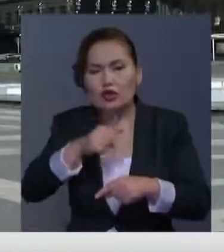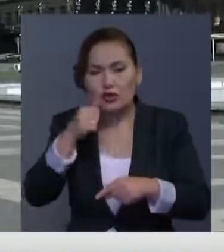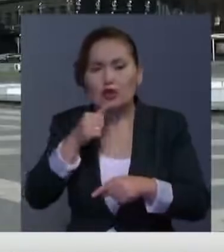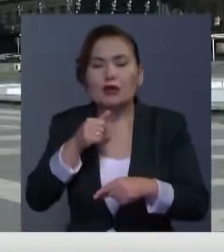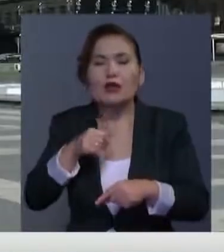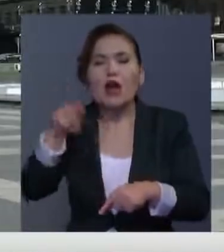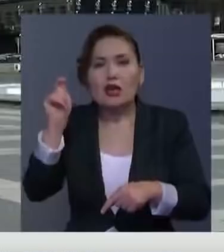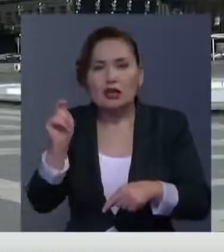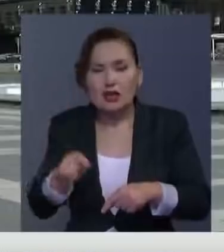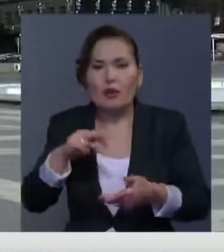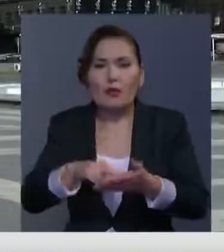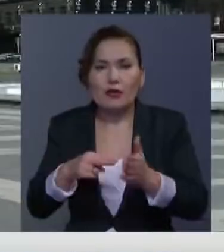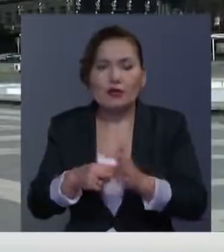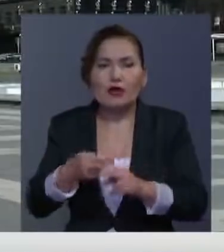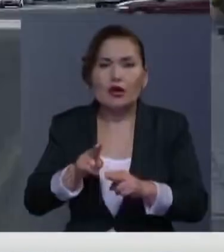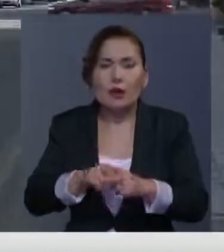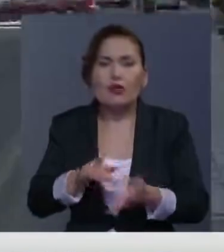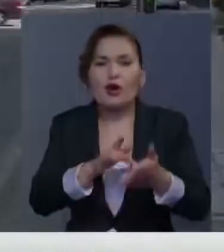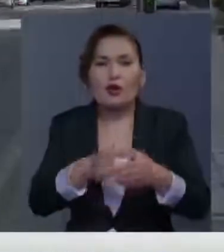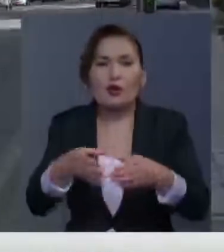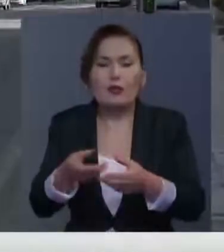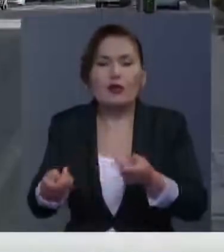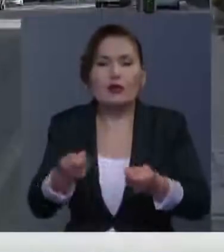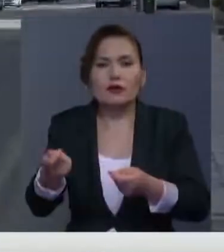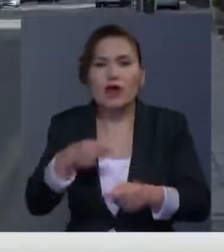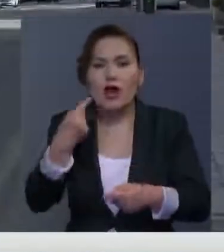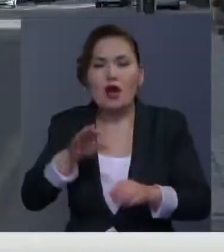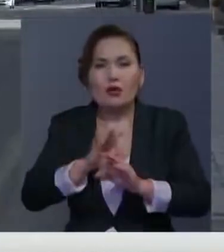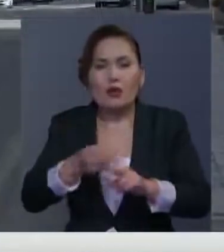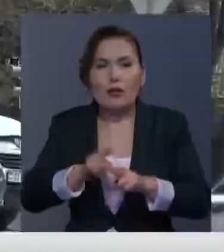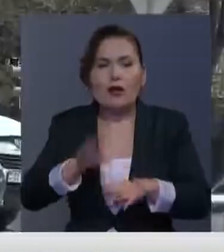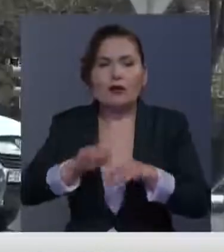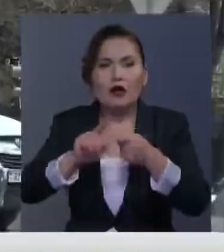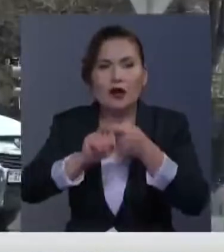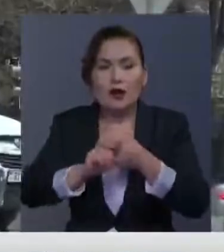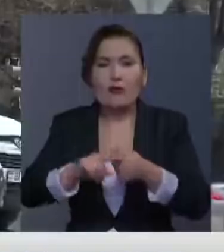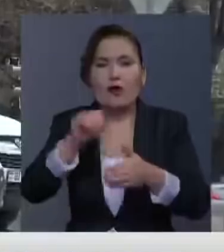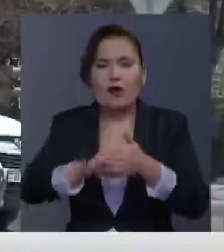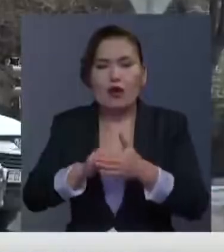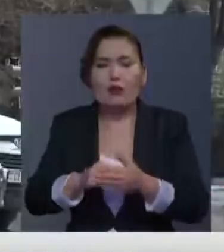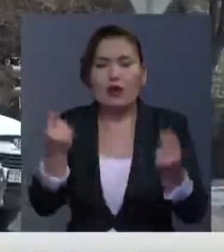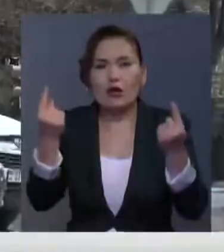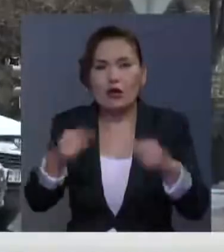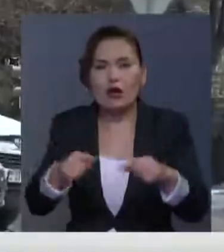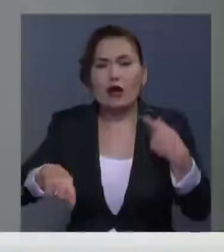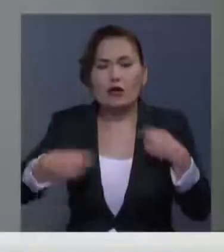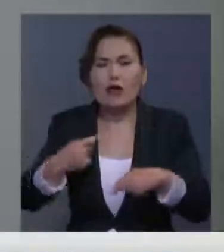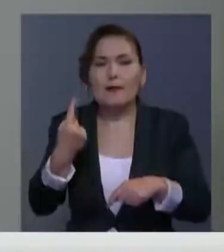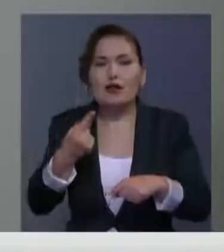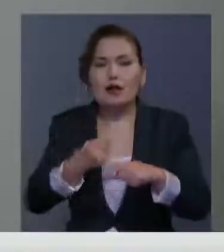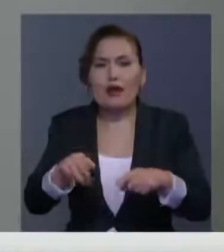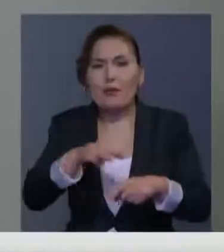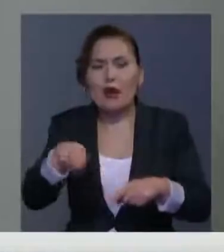есептейді. Ал елдің туризм қауымдастығының басшысы Михак Апрасяның айтуынша індеттен келген шығының көлемі $1.5 миллиард